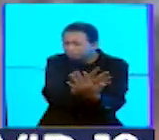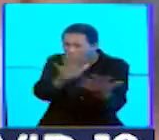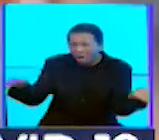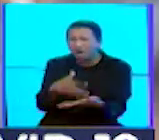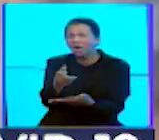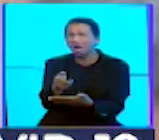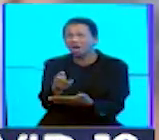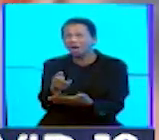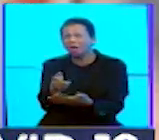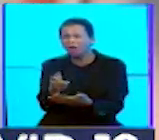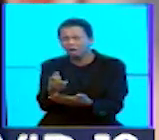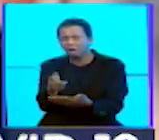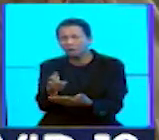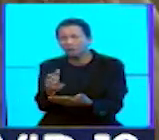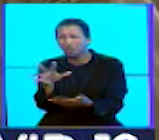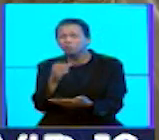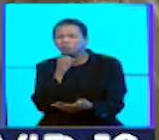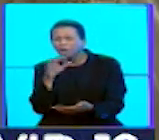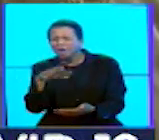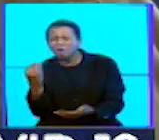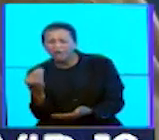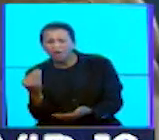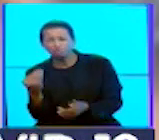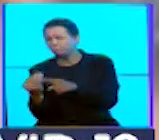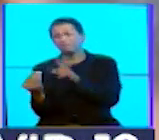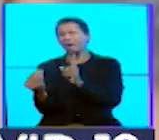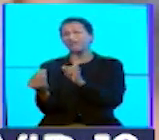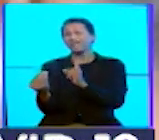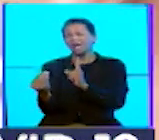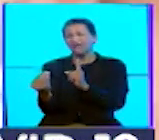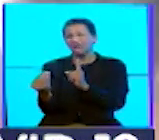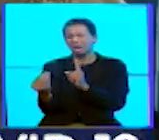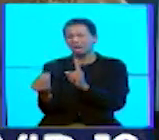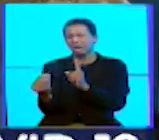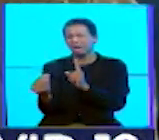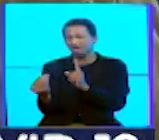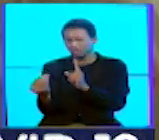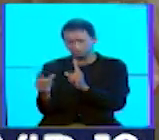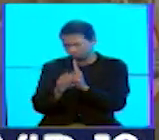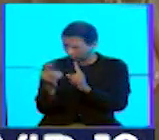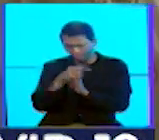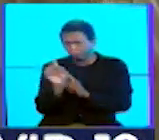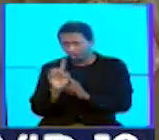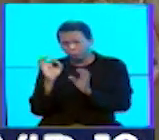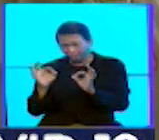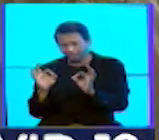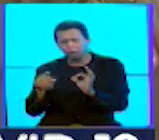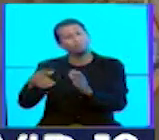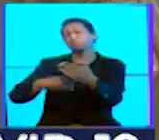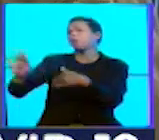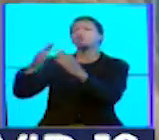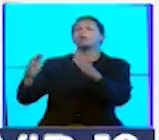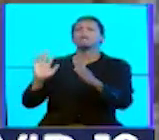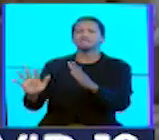udah nanti kena semuanya. Oke, bro? Oke, ya. Ya. Ya, nanti pulang aja. Besok niliin tuh, nilai jarak jauh